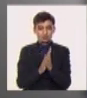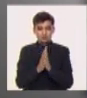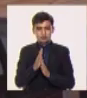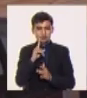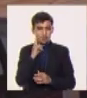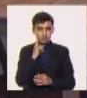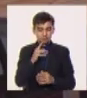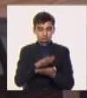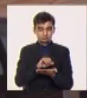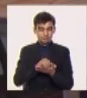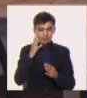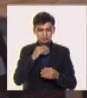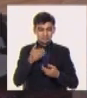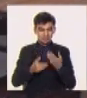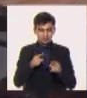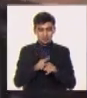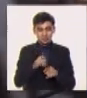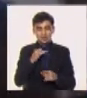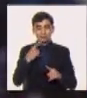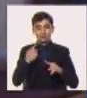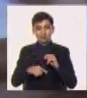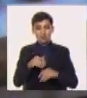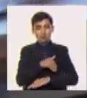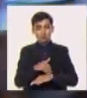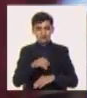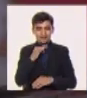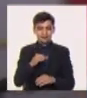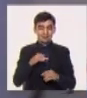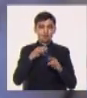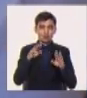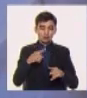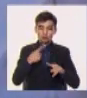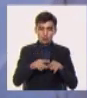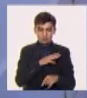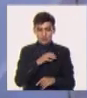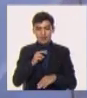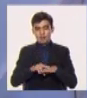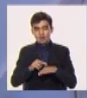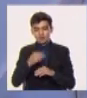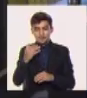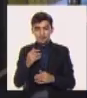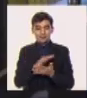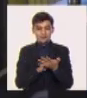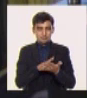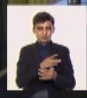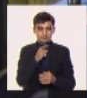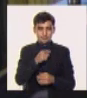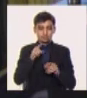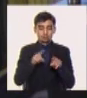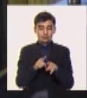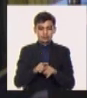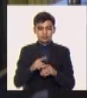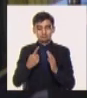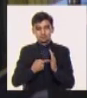насаждения. В ответе госоргана указана другая улица и ресторан, однако в департаменте полиции заявили, что информация актуальна и для